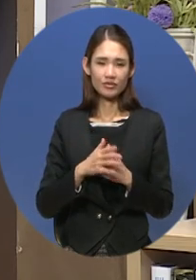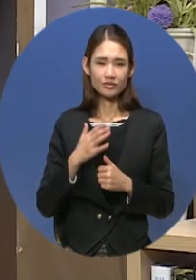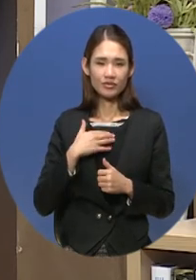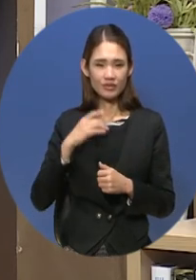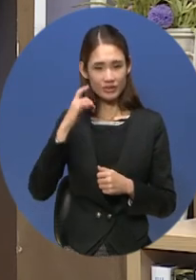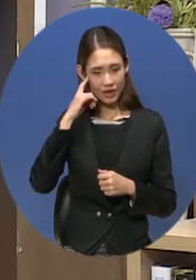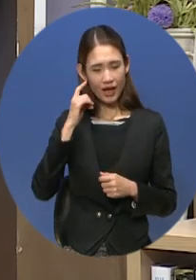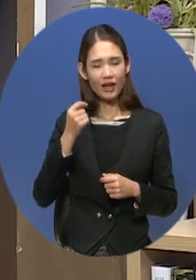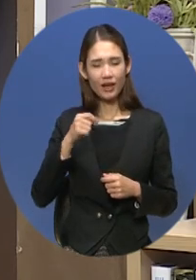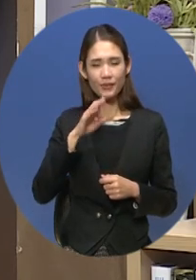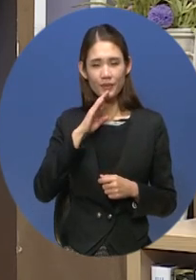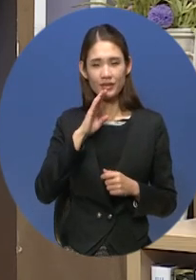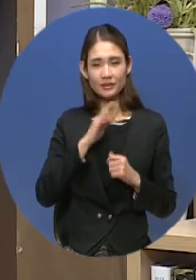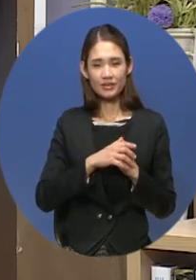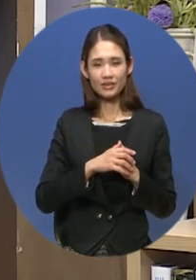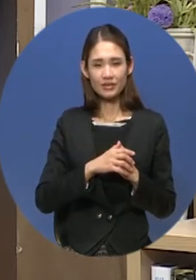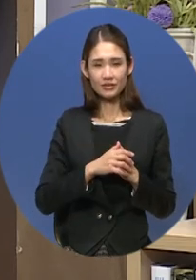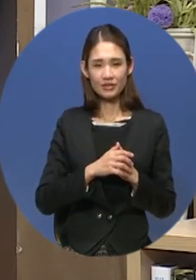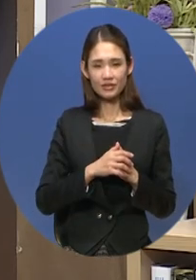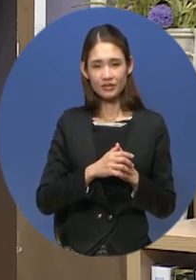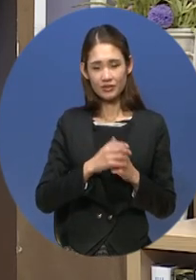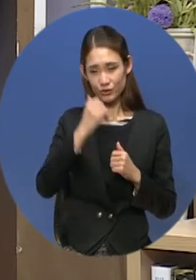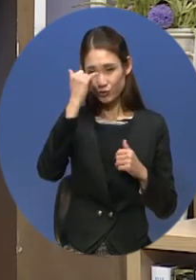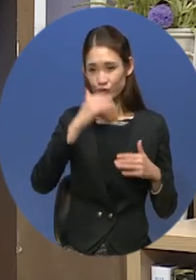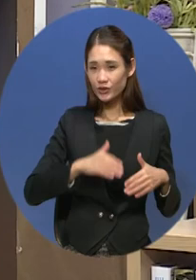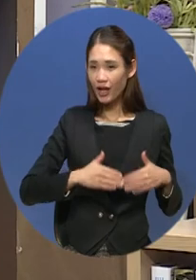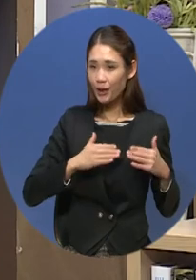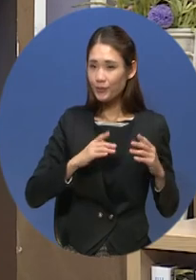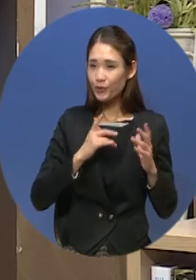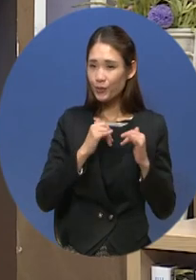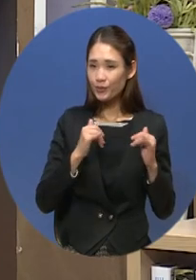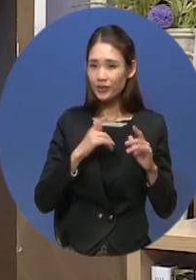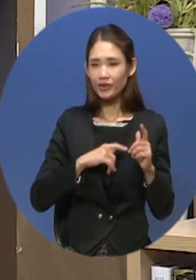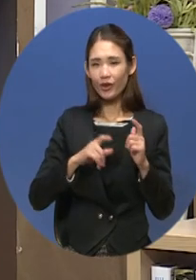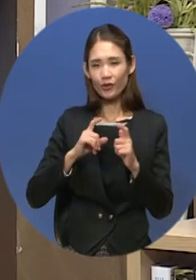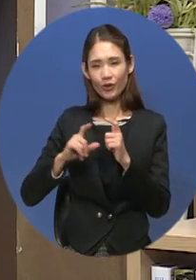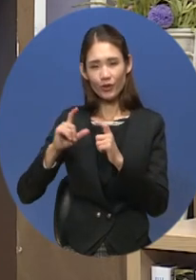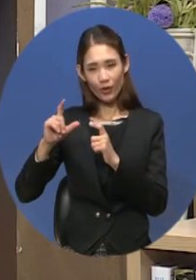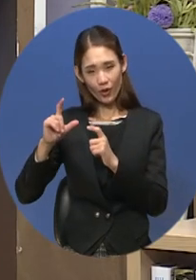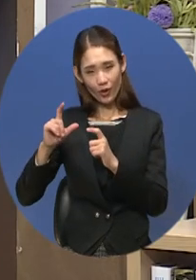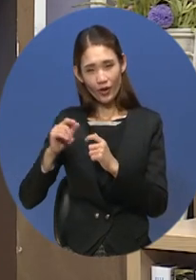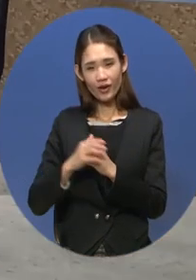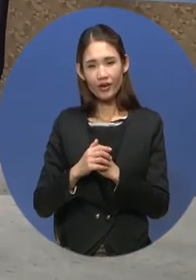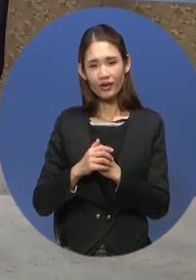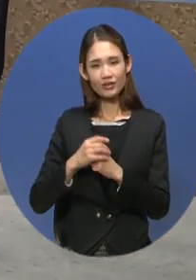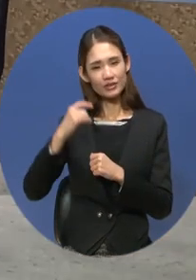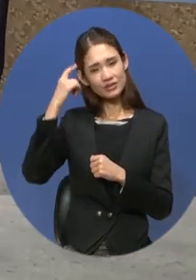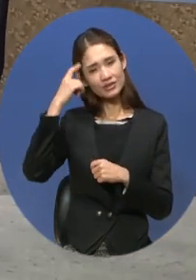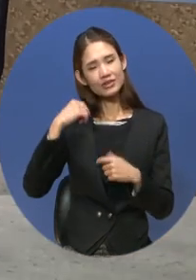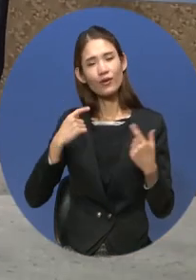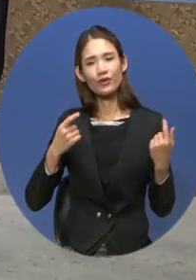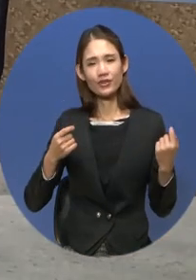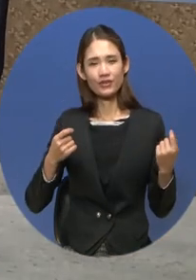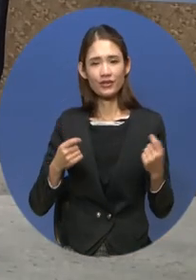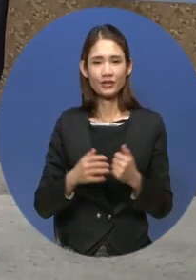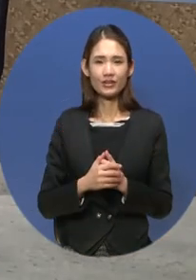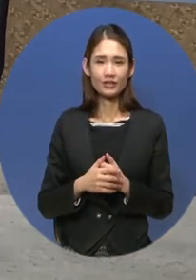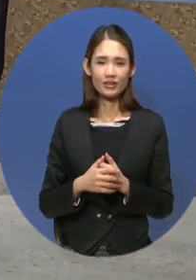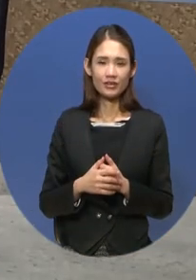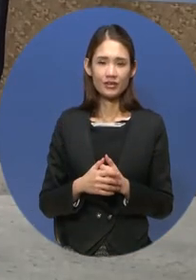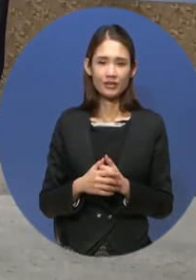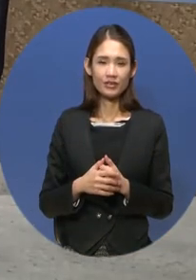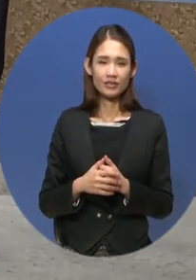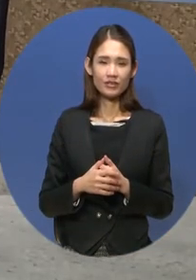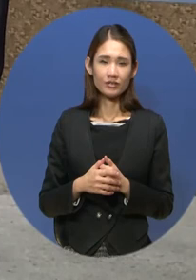틀리지 않았구나 이런 생각이 들면서 아마 그 충남 도민분들은 더욱더 이게 그 느껴지셨을 거라고 생각이 들어요.